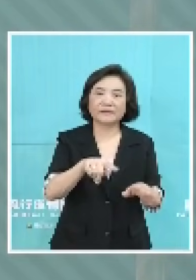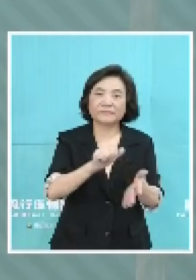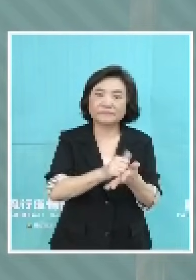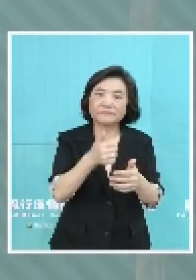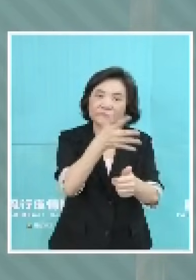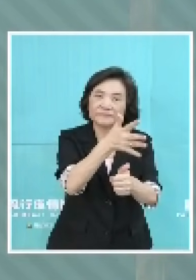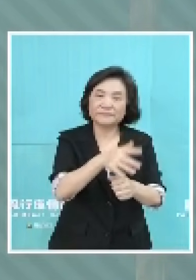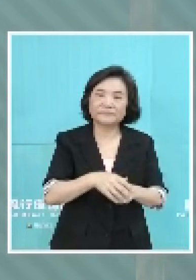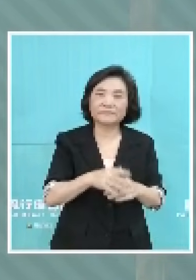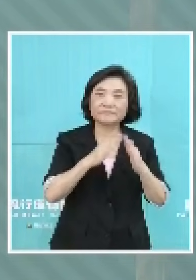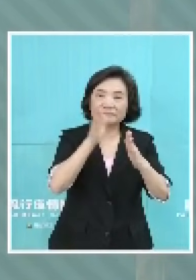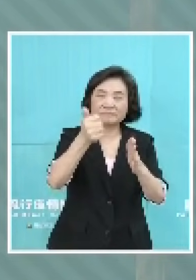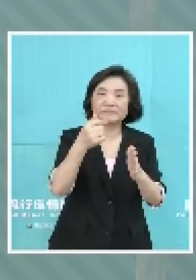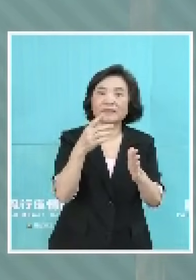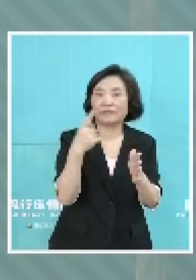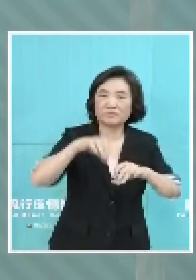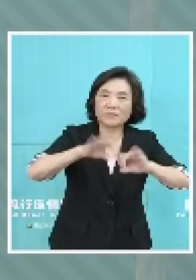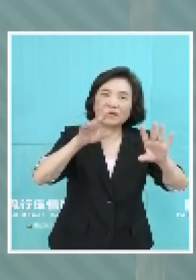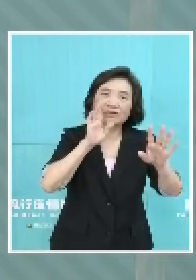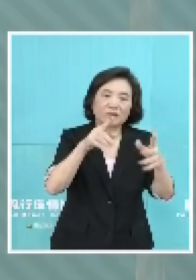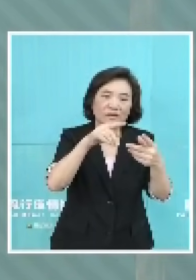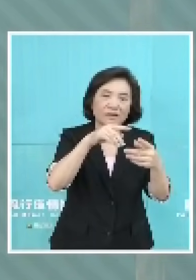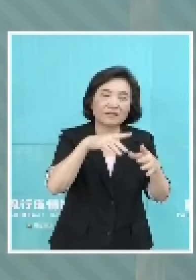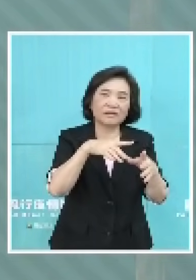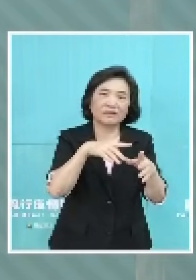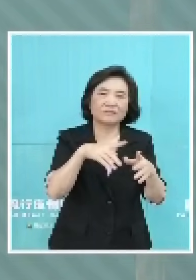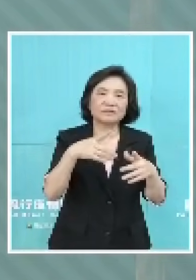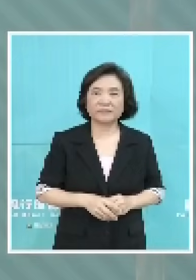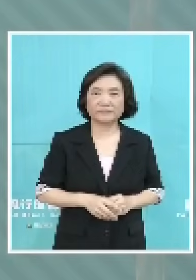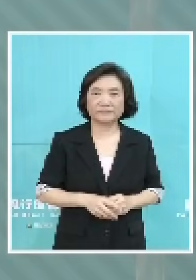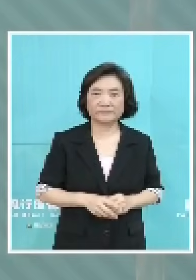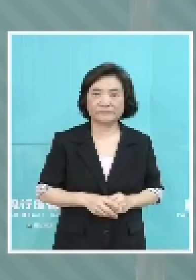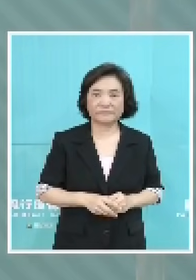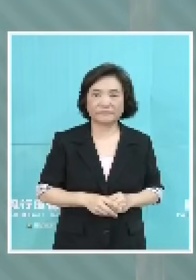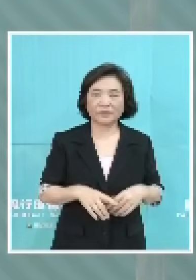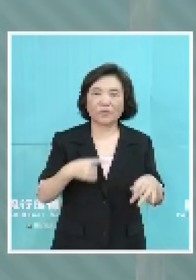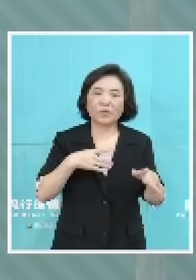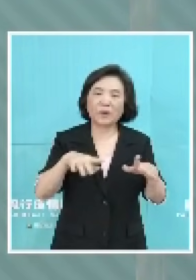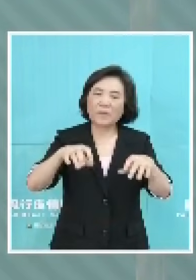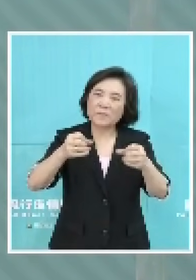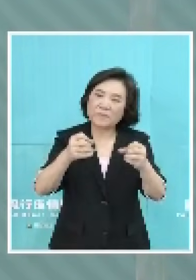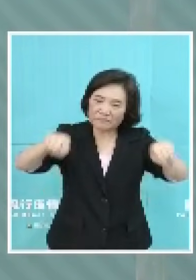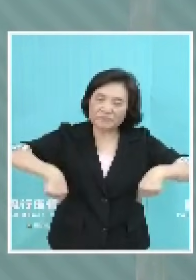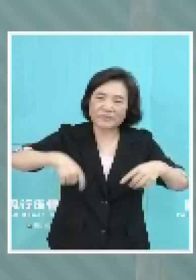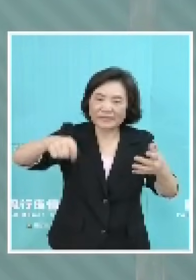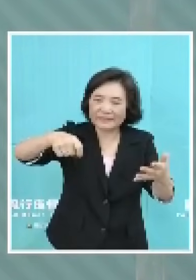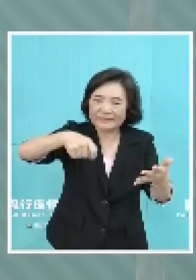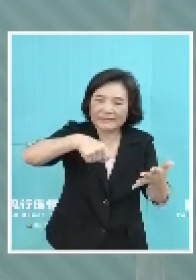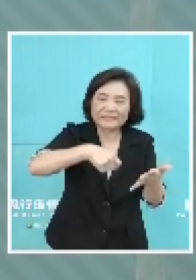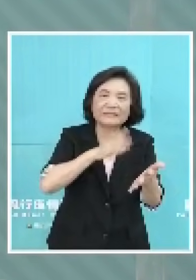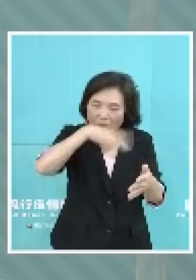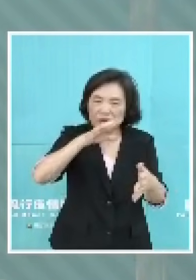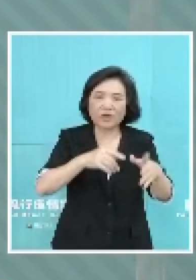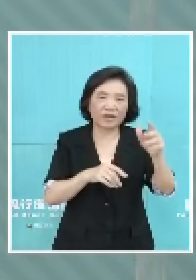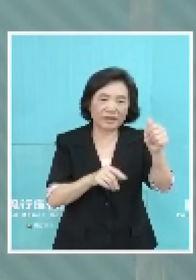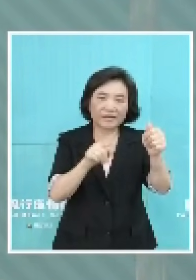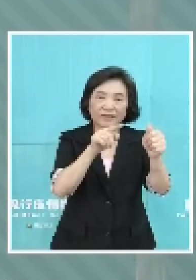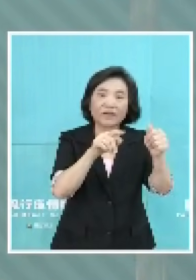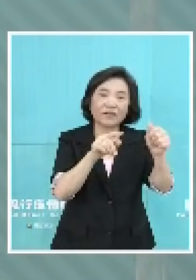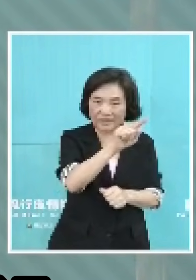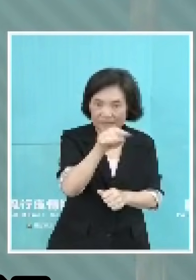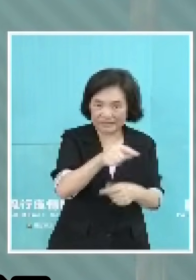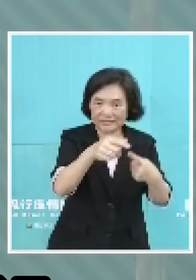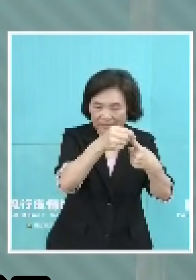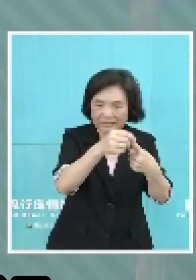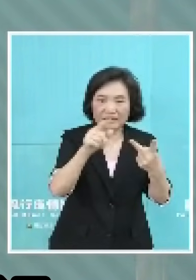市长昨天提出疫苗混打的建议，被陈时中部长说不建议。 我看过的论文哦，大概是 AZ 先打，再打莫德纳跟